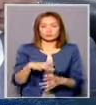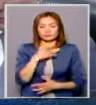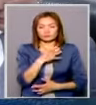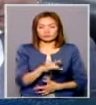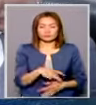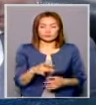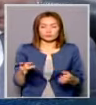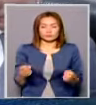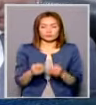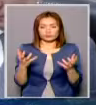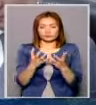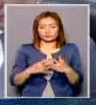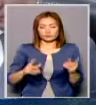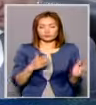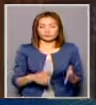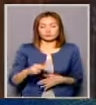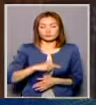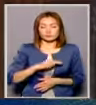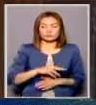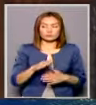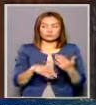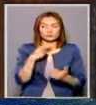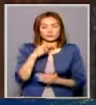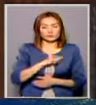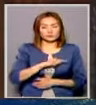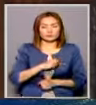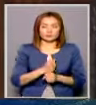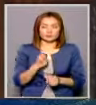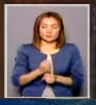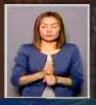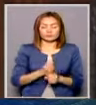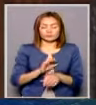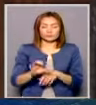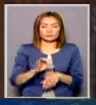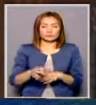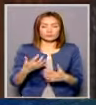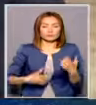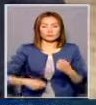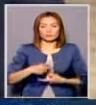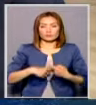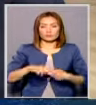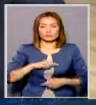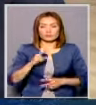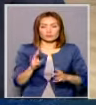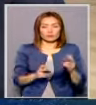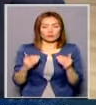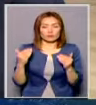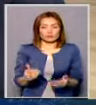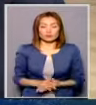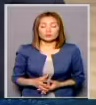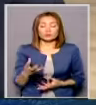требования технического регулирования для повышения качественной продукции выпускаемые малыми перерабатывающими заводами